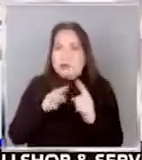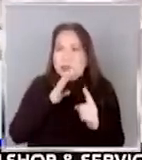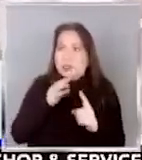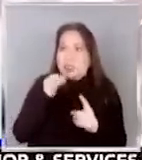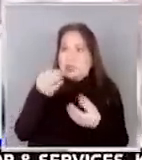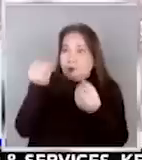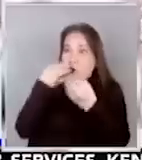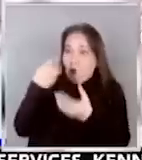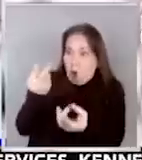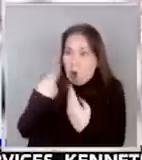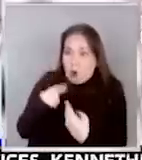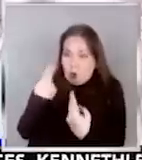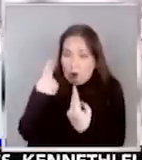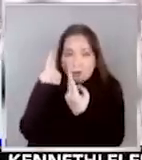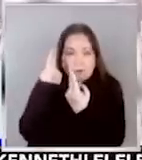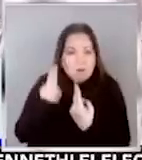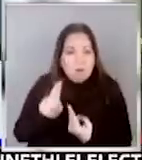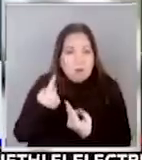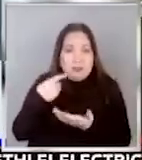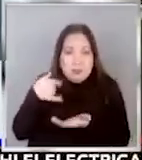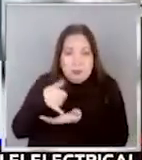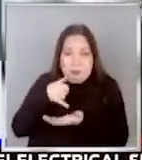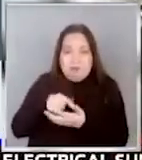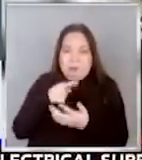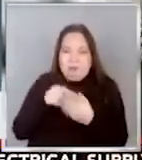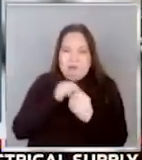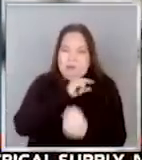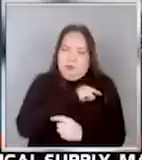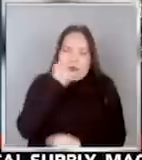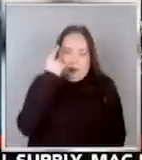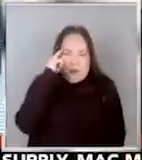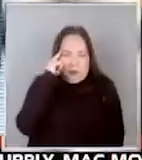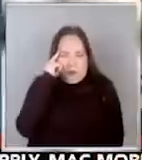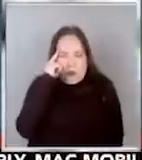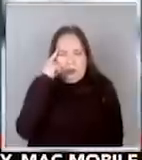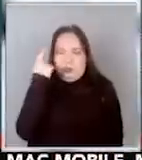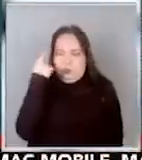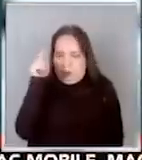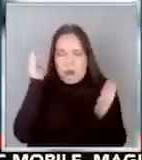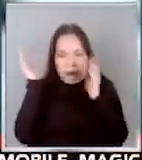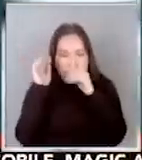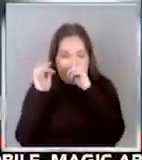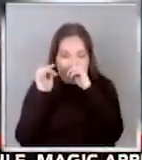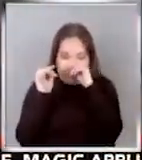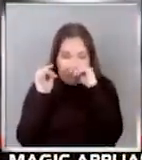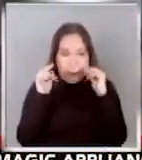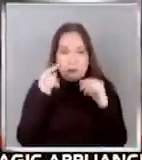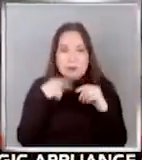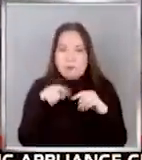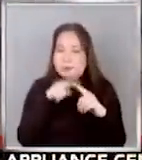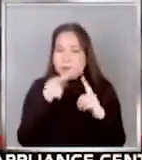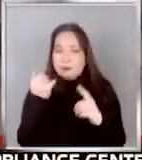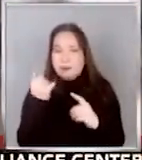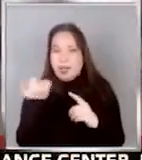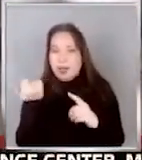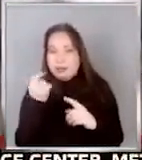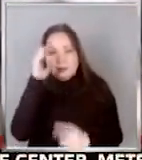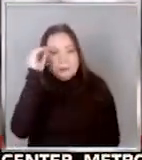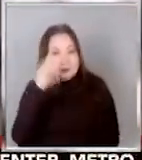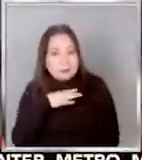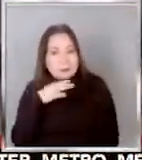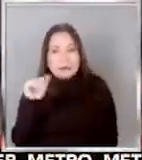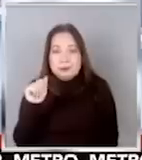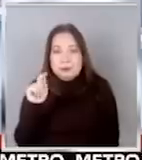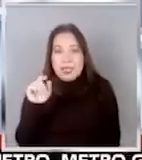mas dekalidad ng mga dokumentaryo para sa inyo. Most Outstanding Male Documentaries naman para sa Eyewitness at The Atom Araulio Specials, si